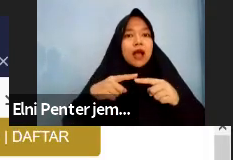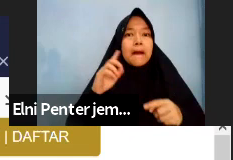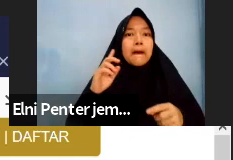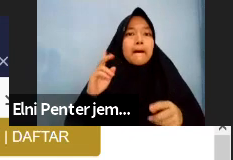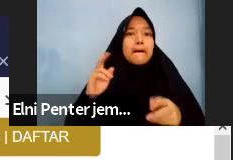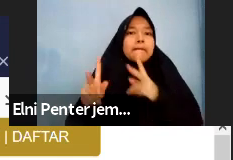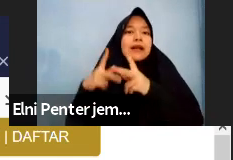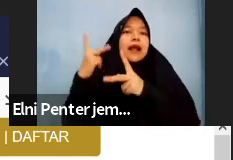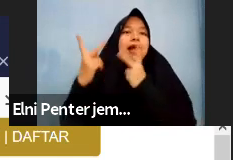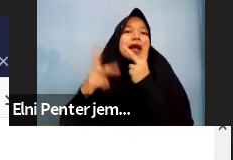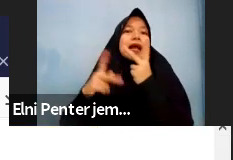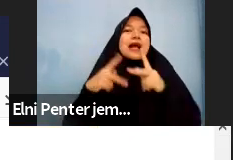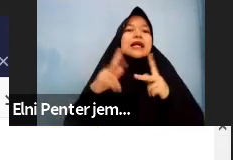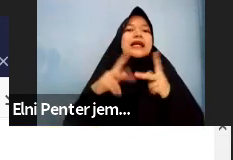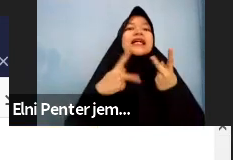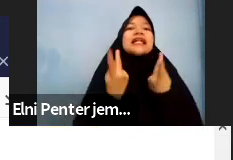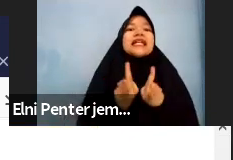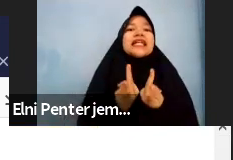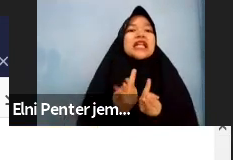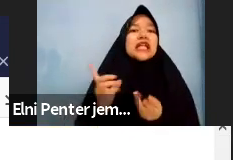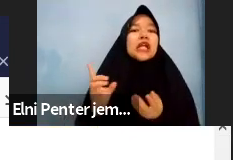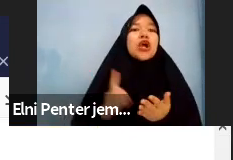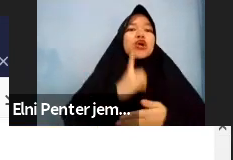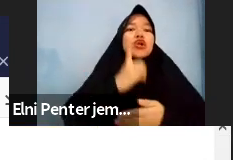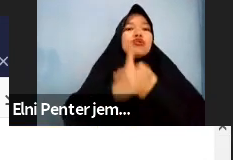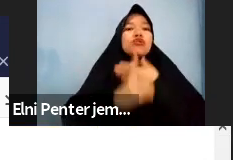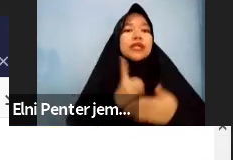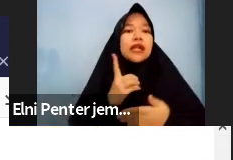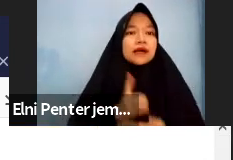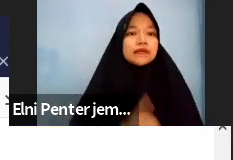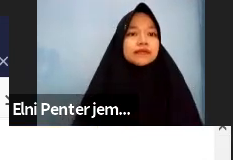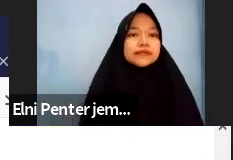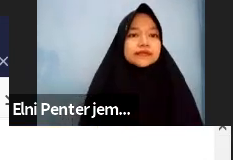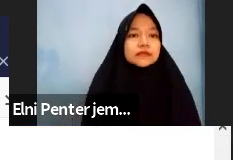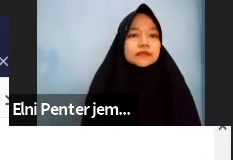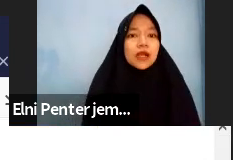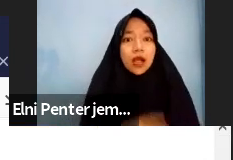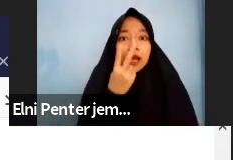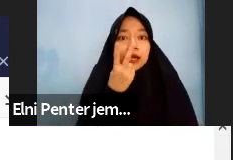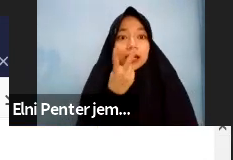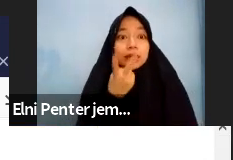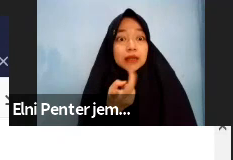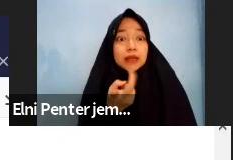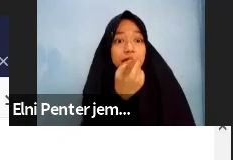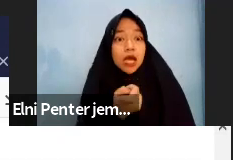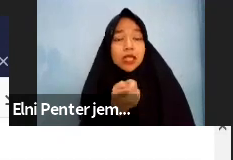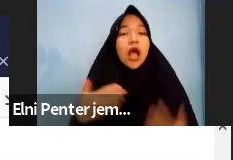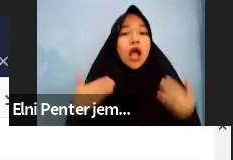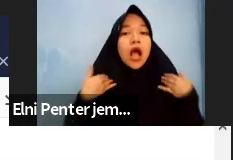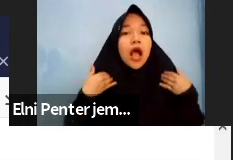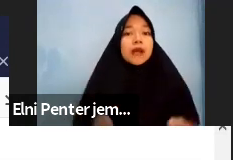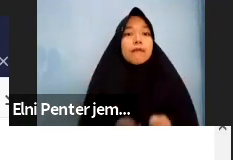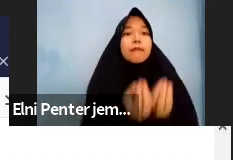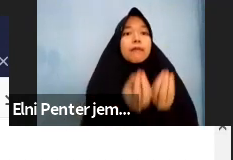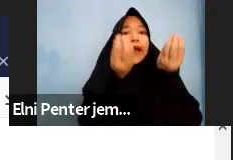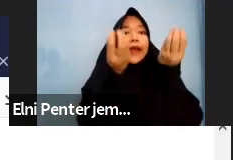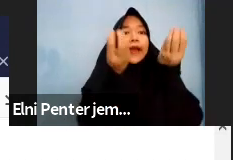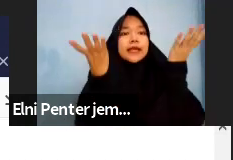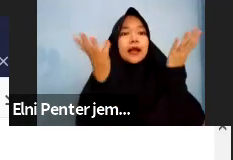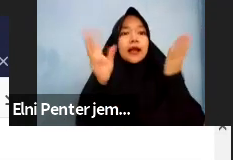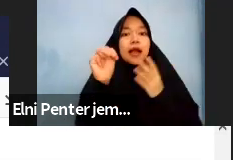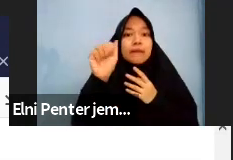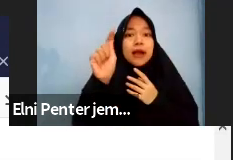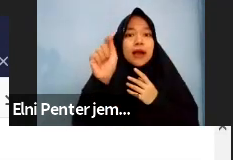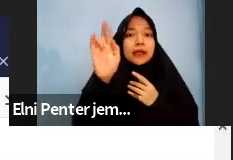jadi ini ada mau ke rumah Nia mau ke Kongo mau ke Qatar mau ke Polandia mau ke Peru mau ke Papua Nugini